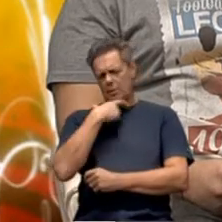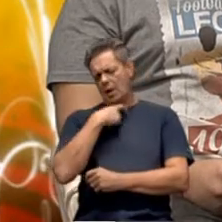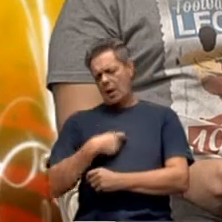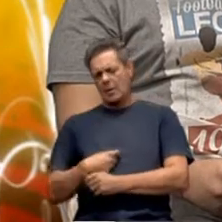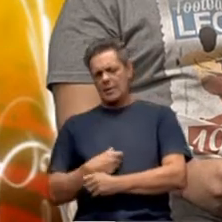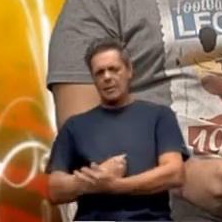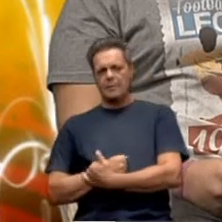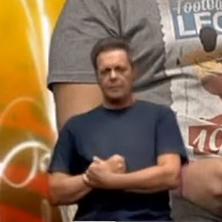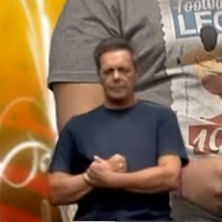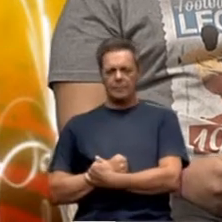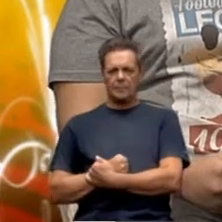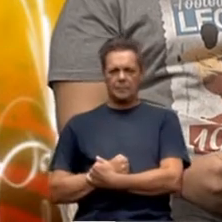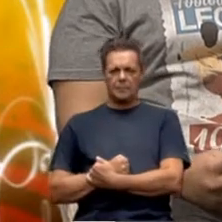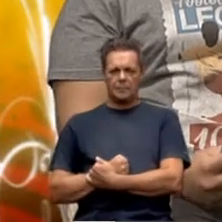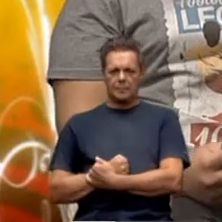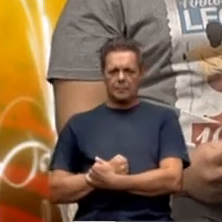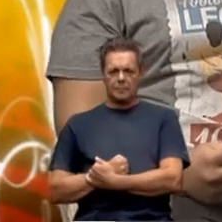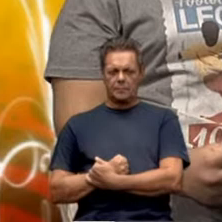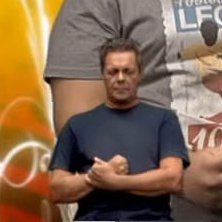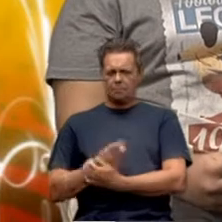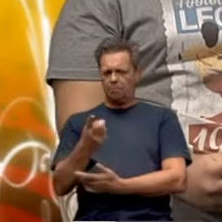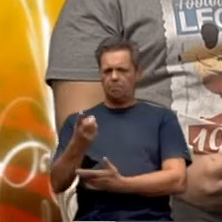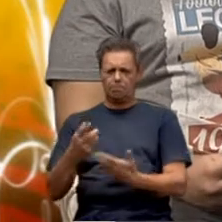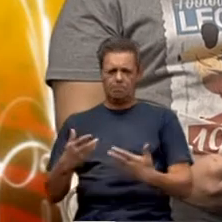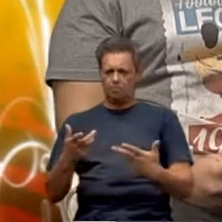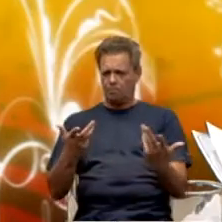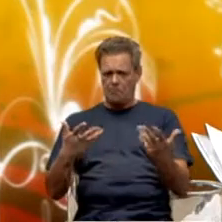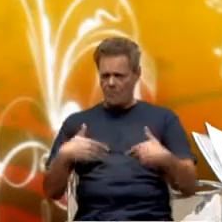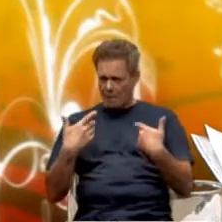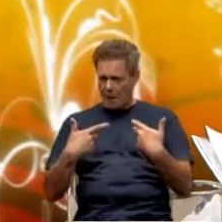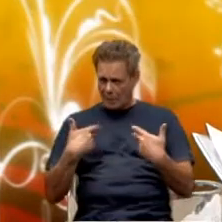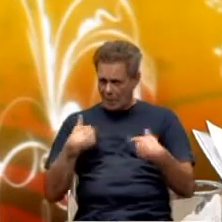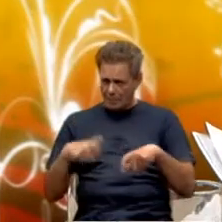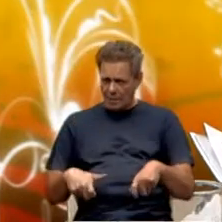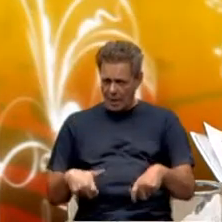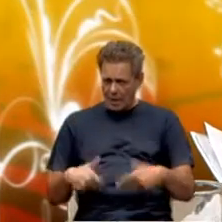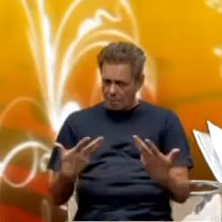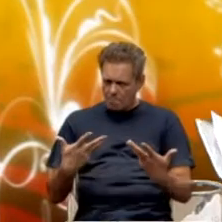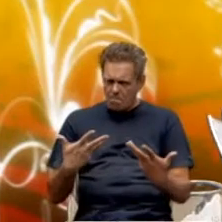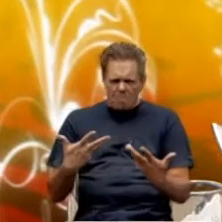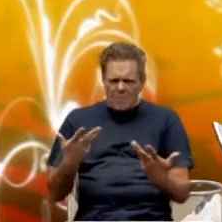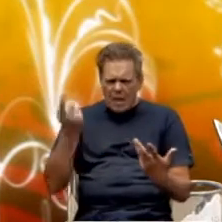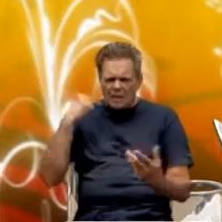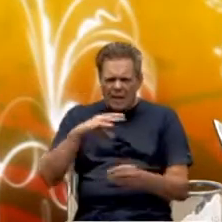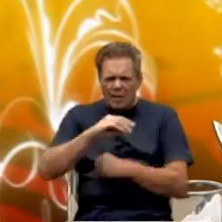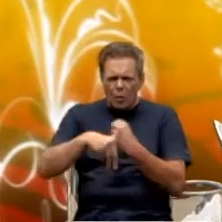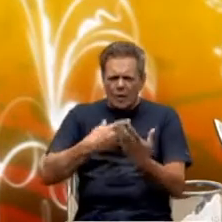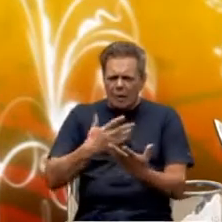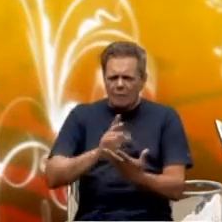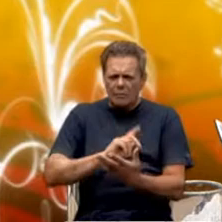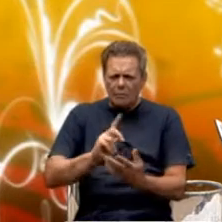vas. Jer moramo priznati, evo vi ste mladi, ja sam starija malo od vas, da roditelj ne može biti takav